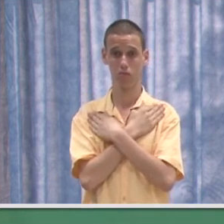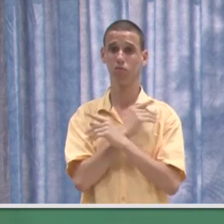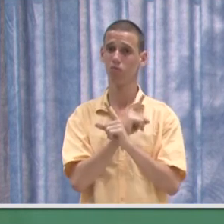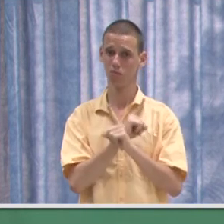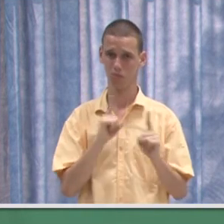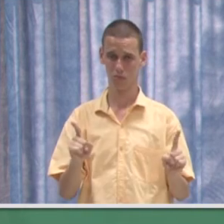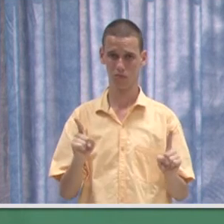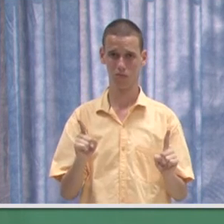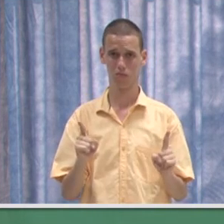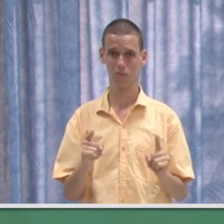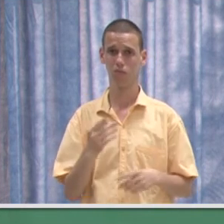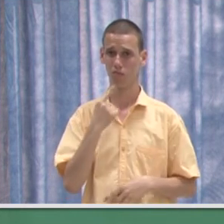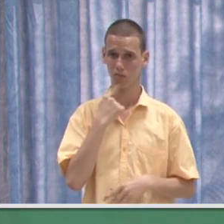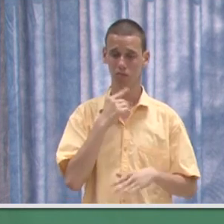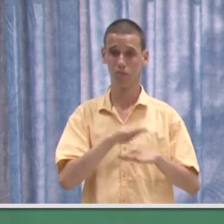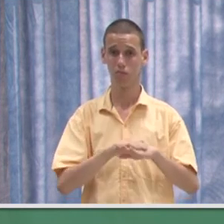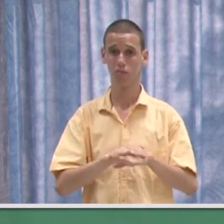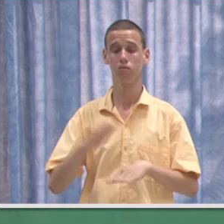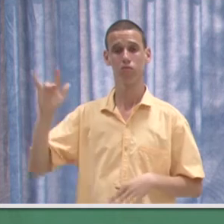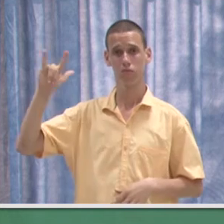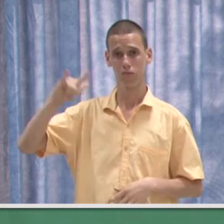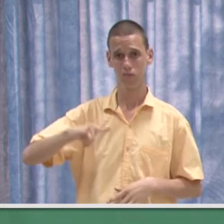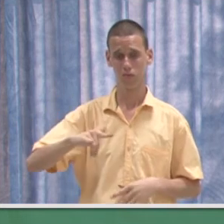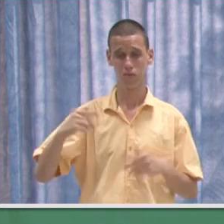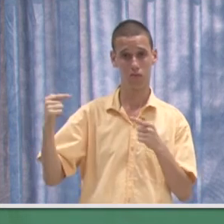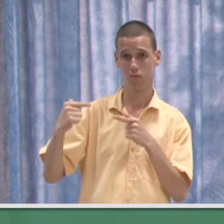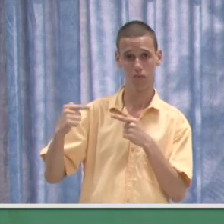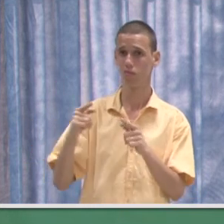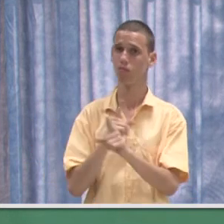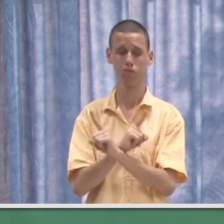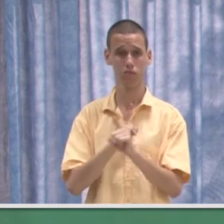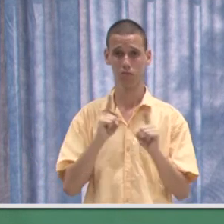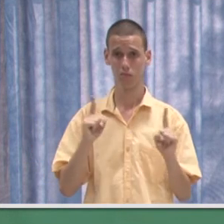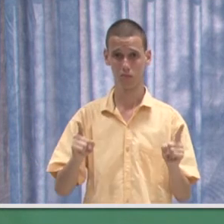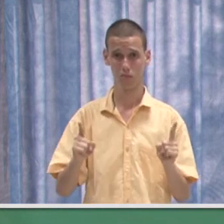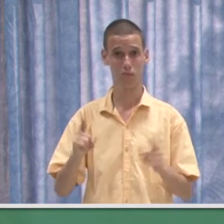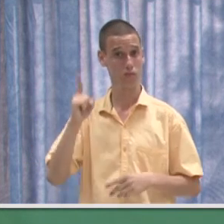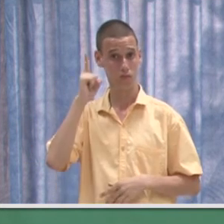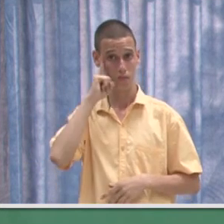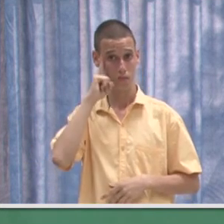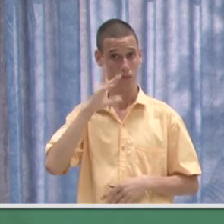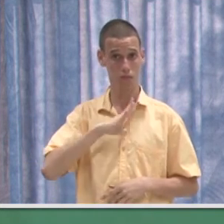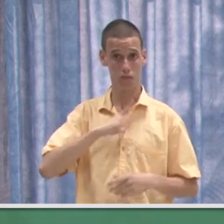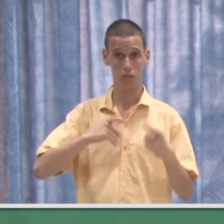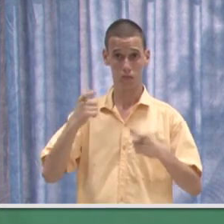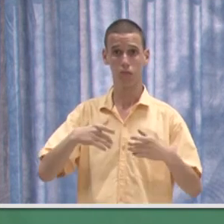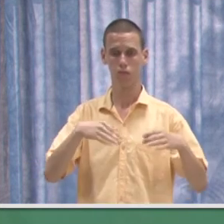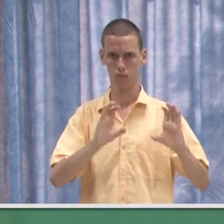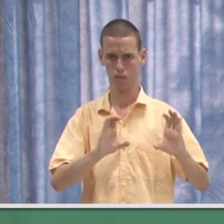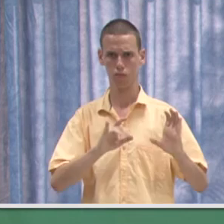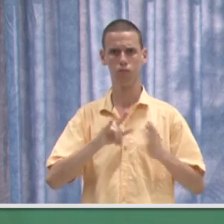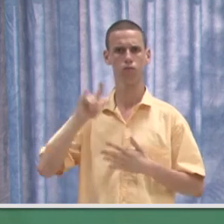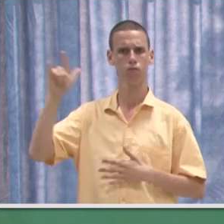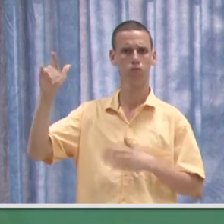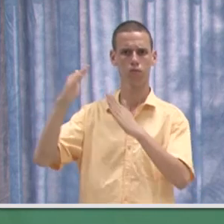contre les autres nationalités, pas oublier pour dire nous n'avons plus cessé loi dehors que nous n'avons pas cessé. Nous avons après 20 quelques minutes